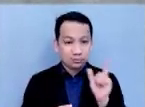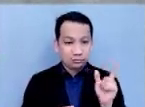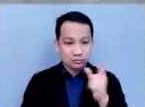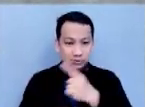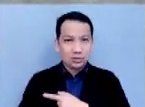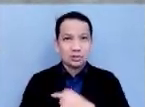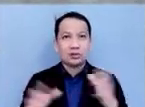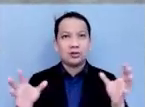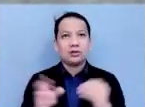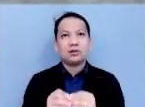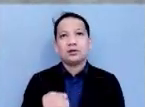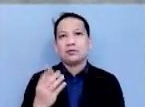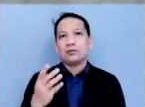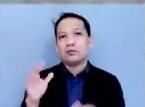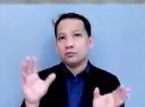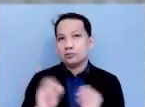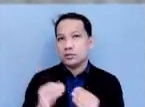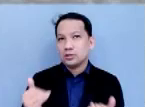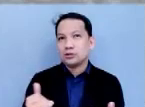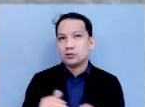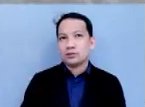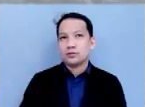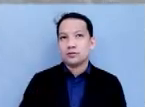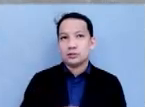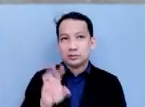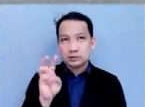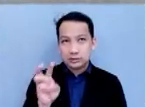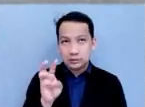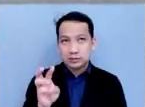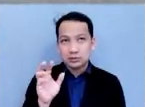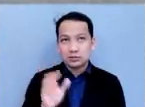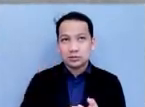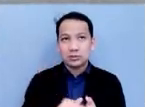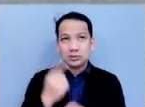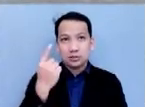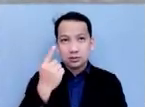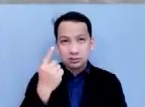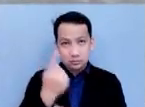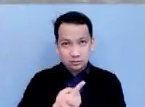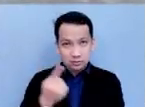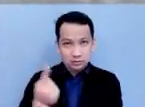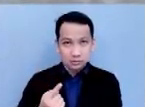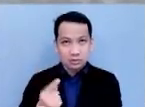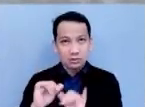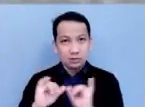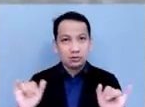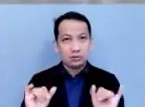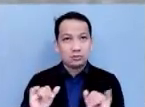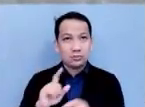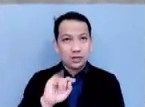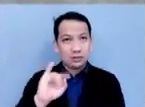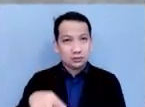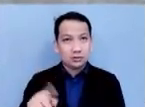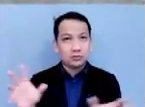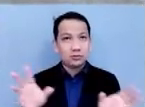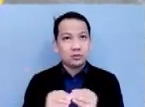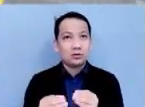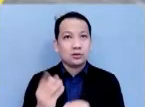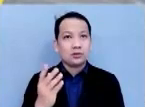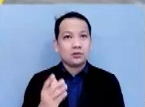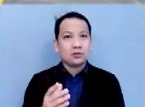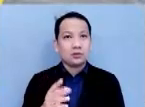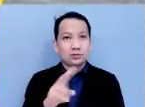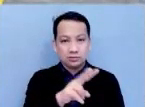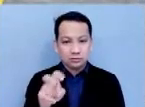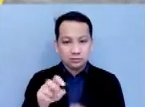buwan, aba, kaya niya makapag-uwi ng hanggang 60,000 pesos per month. Bukod pa yan sa mga tip, ha, na umabot nga ng magkano? 200